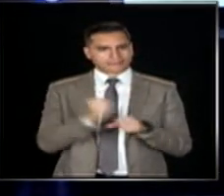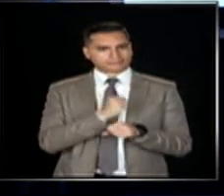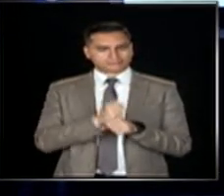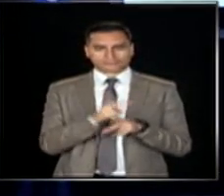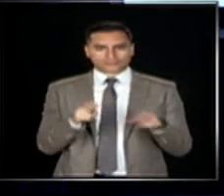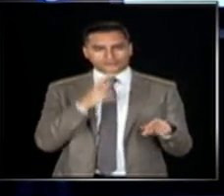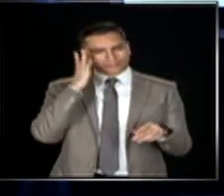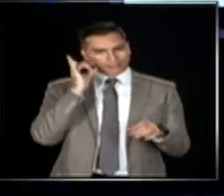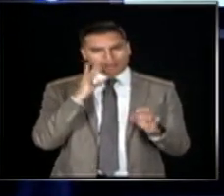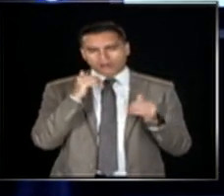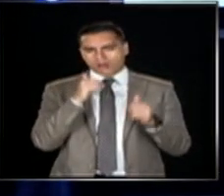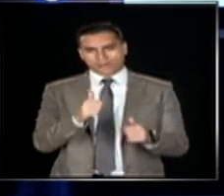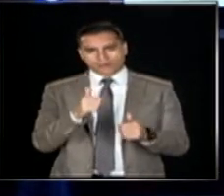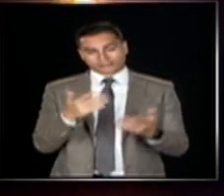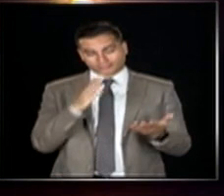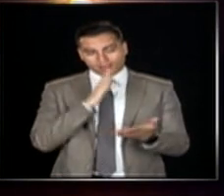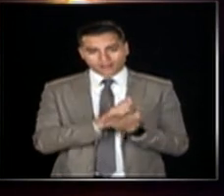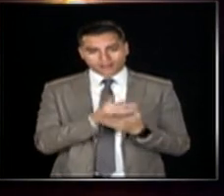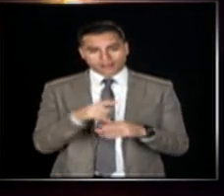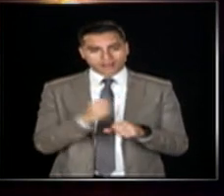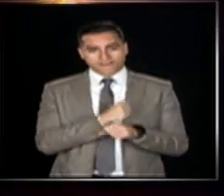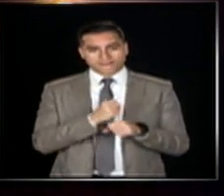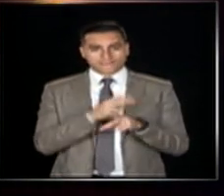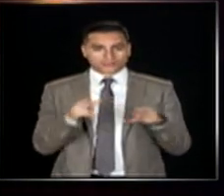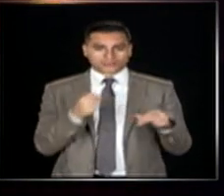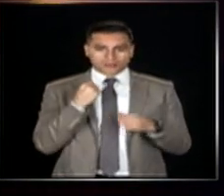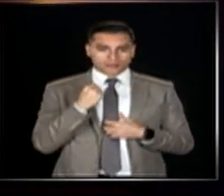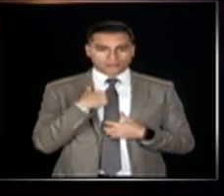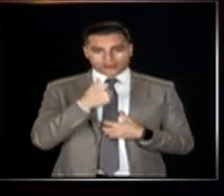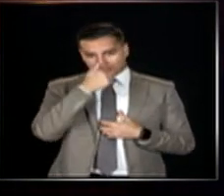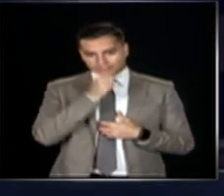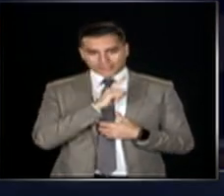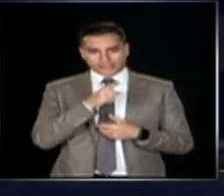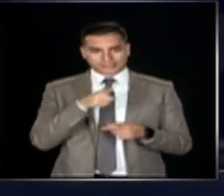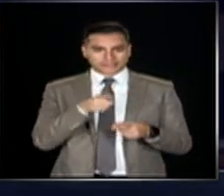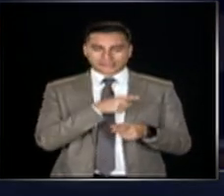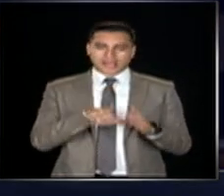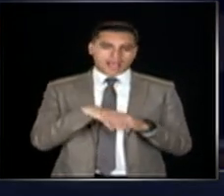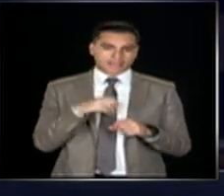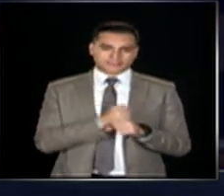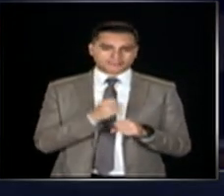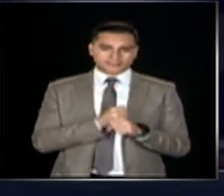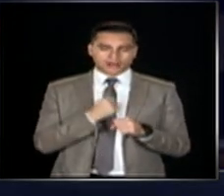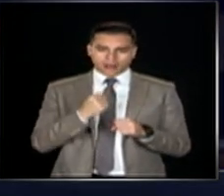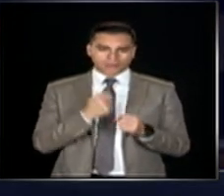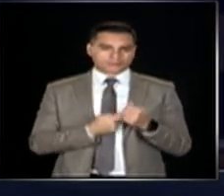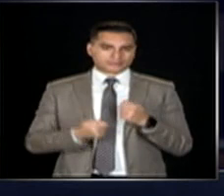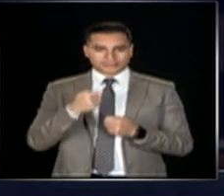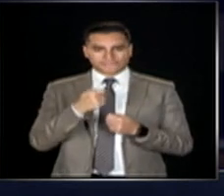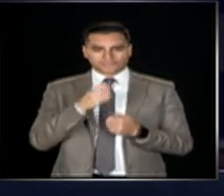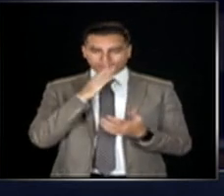موسم انتم عملتوا موسم كويس انا مش بجامل وانتم عارفيني كويس بابااملش